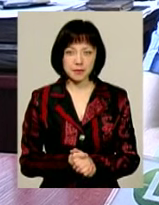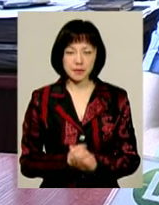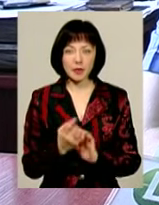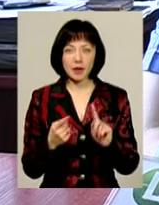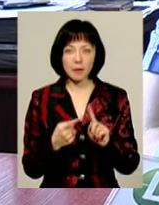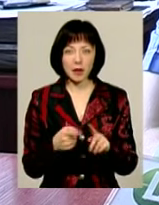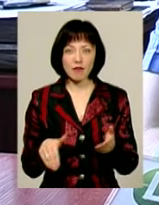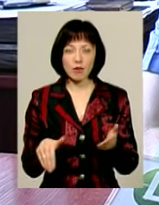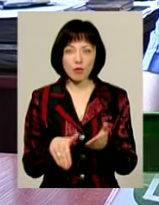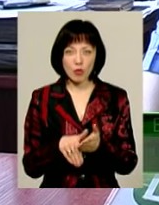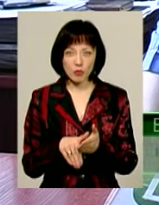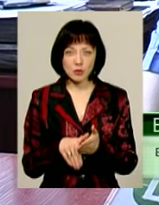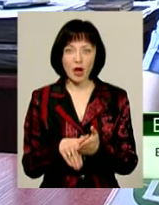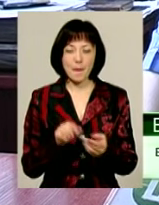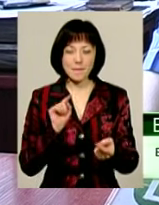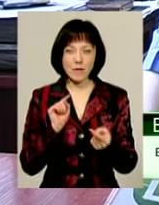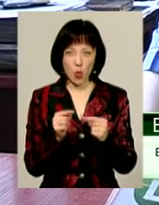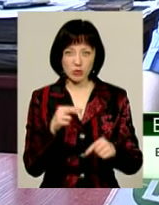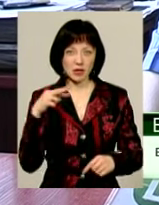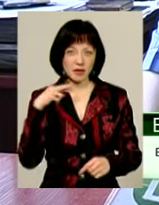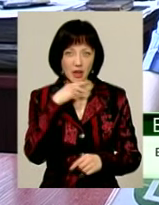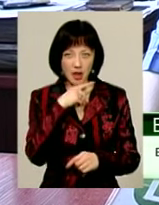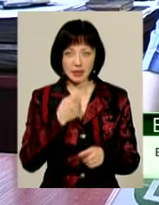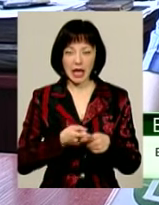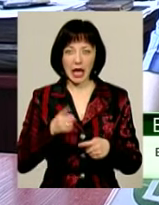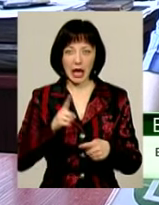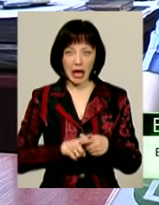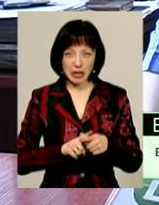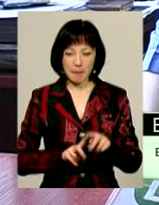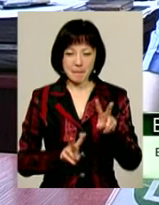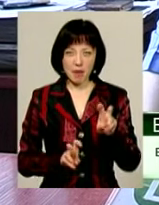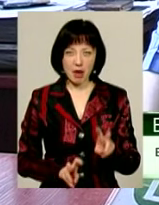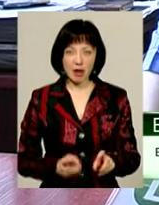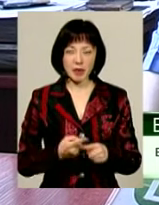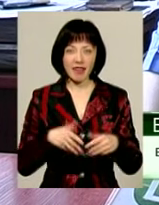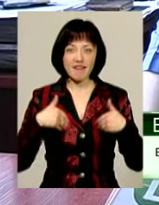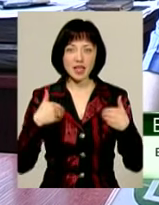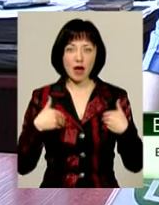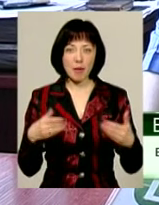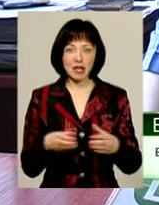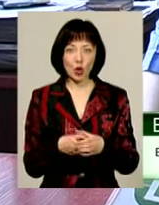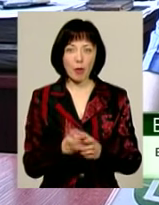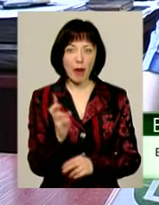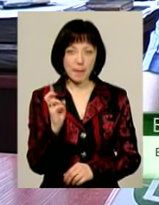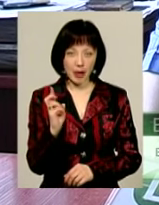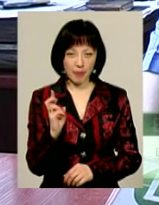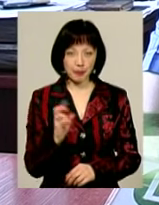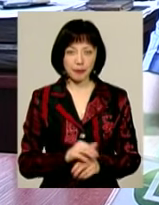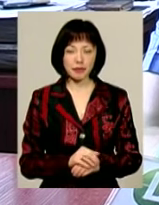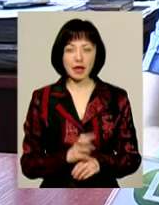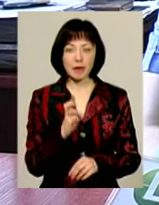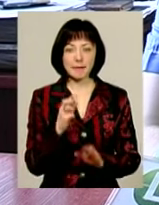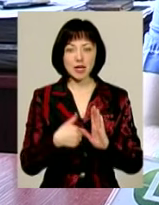Первая помощь. Значит, антидот к этому, к этим препаратам – это витамин группы В,